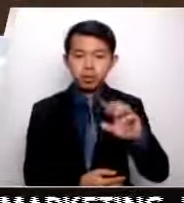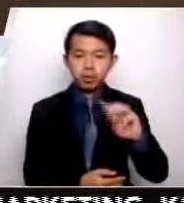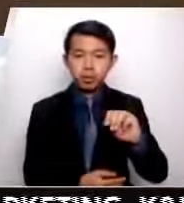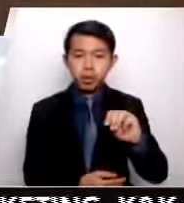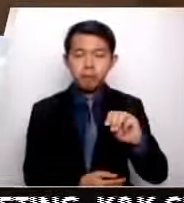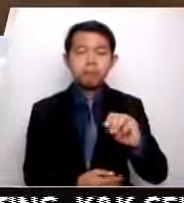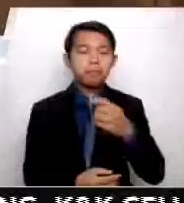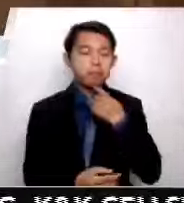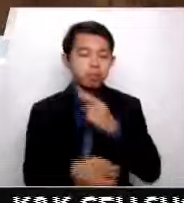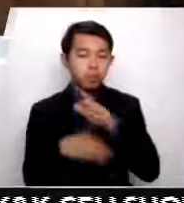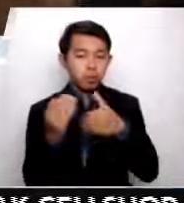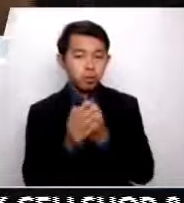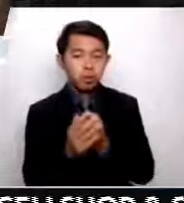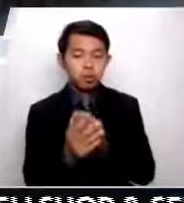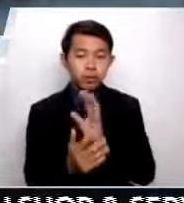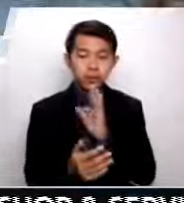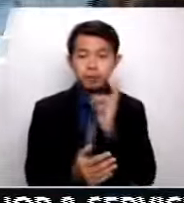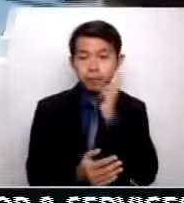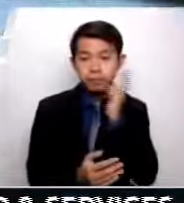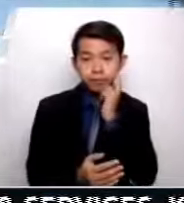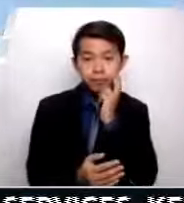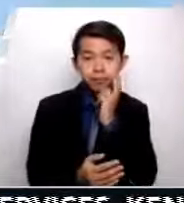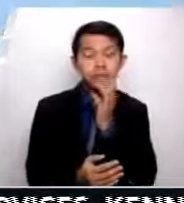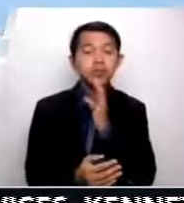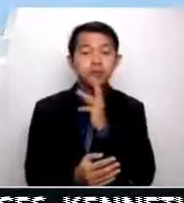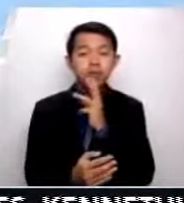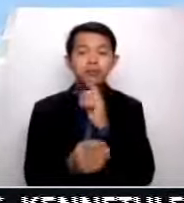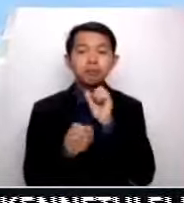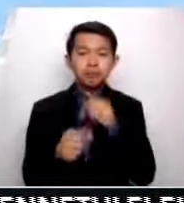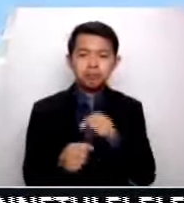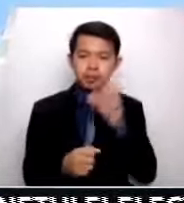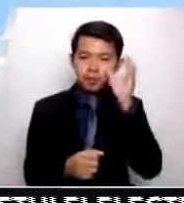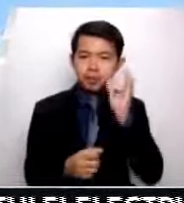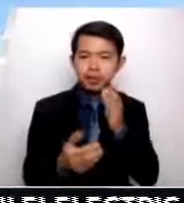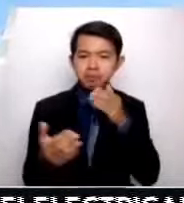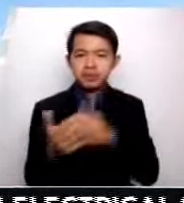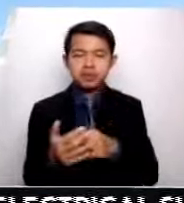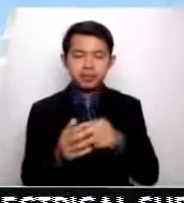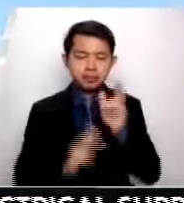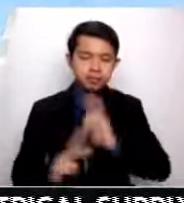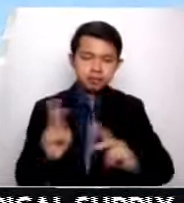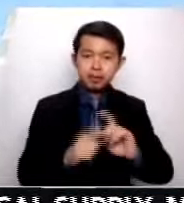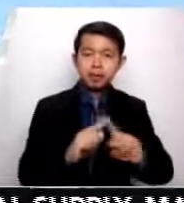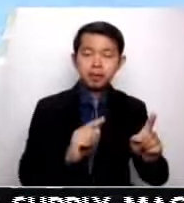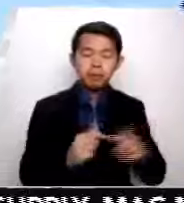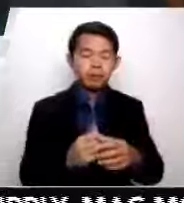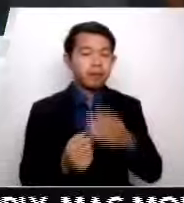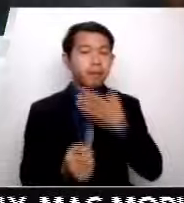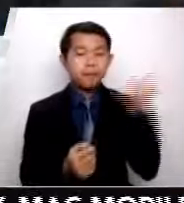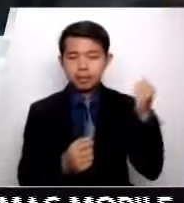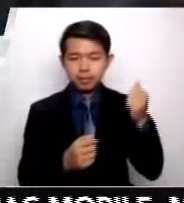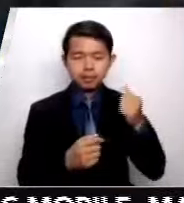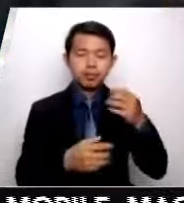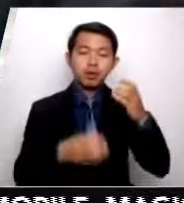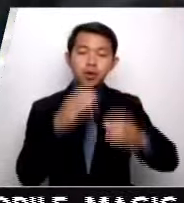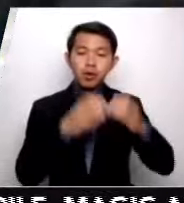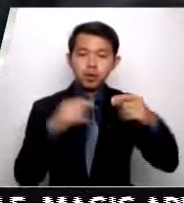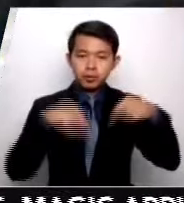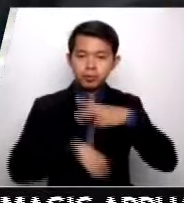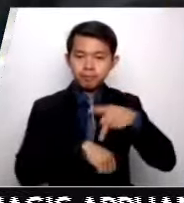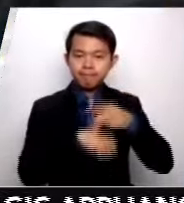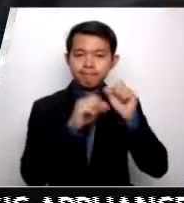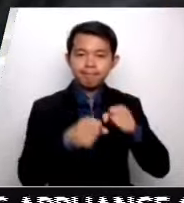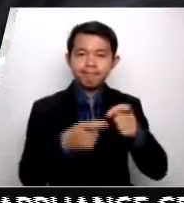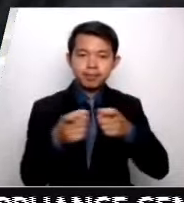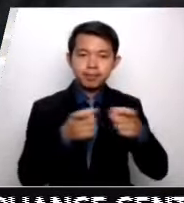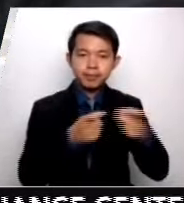ni Duterte na crimes against humanity Pero mas mainam daw kung korte sa Pilipinas ang hahawak sa kaso PJ